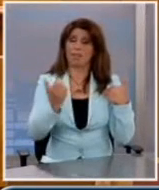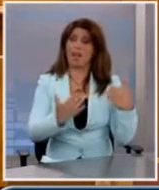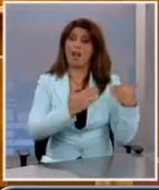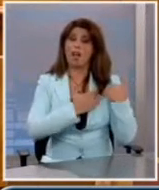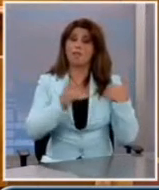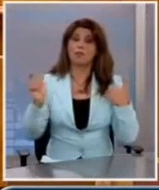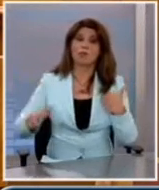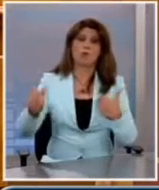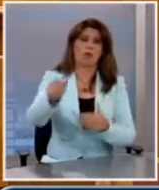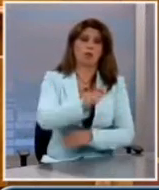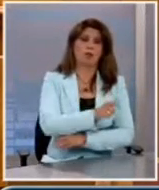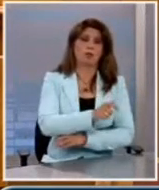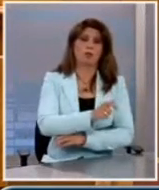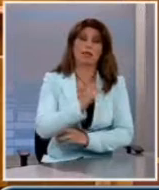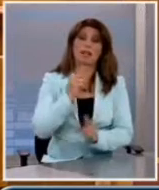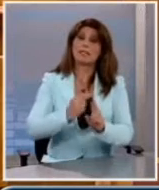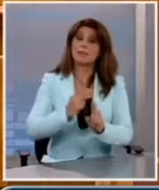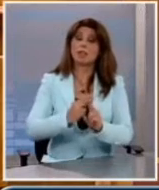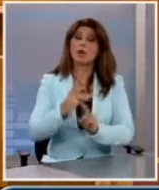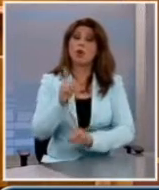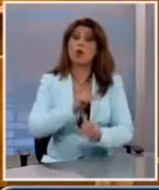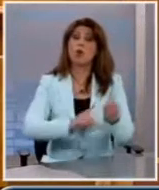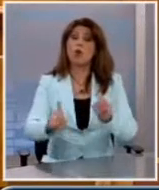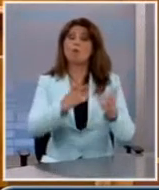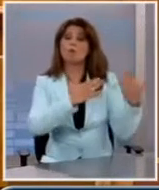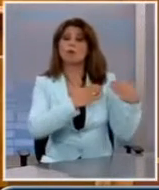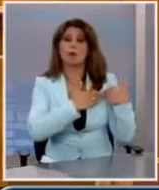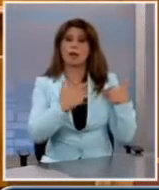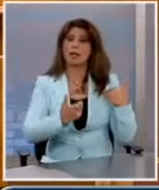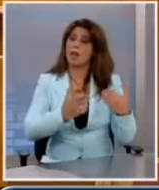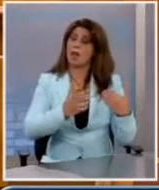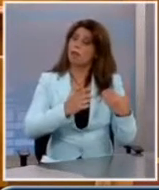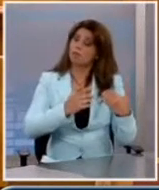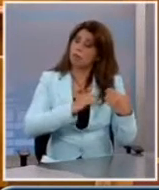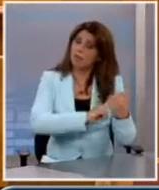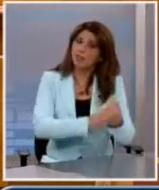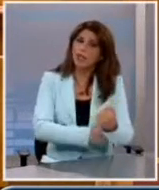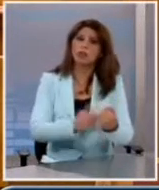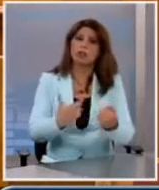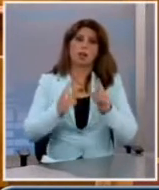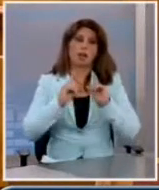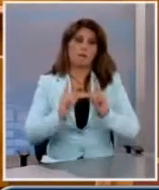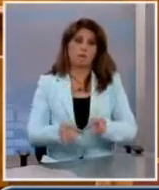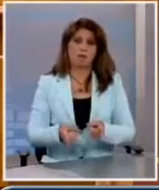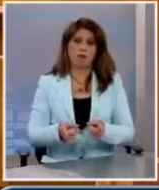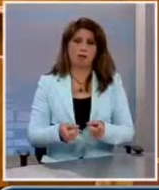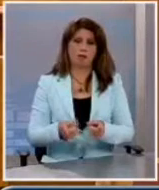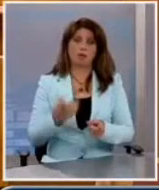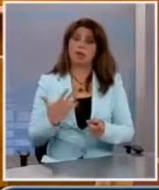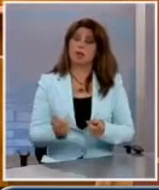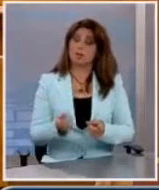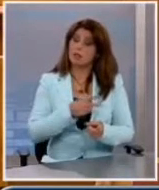και κυρίως όσων κυβέρνησαν και είχαν την ευθύνη και τη δυνατότητα να λάβουν αποφάσεις, να κάνουν